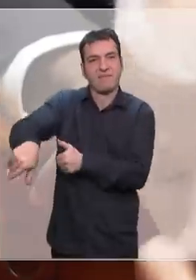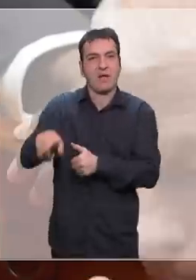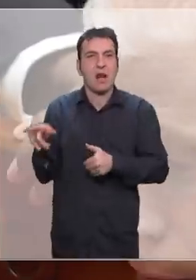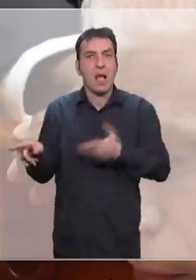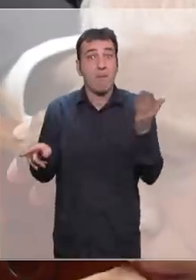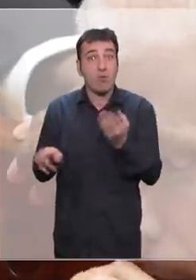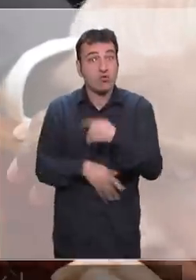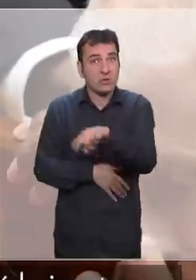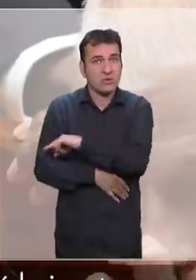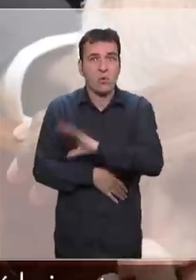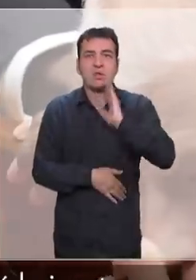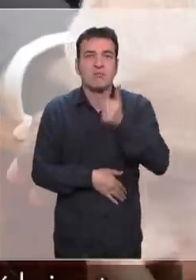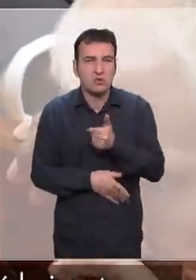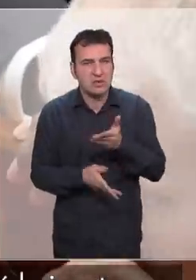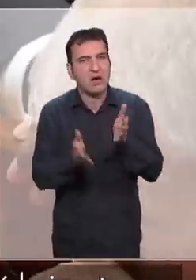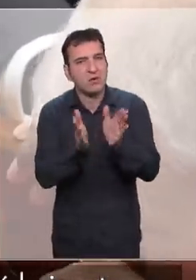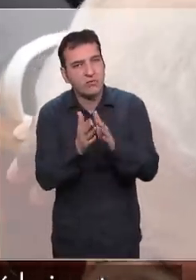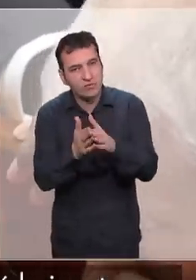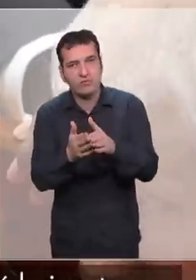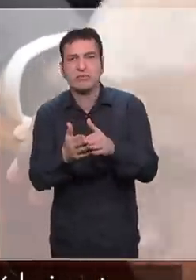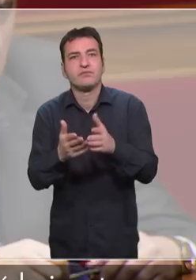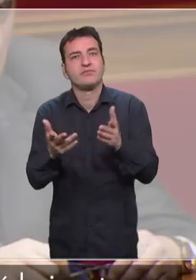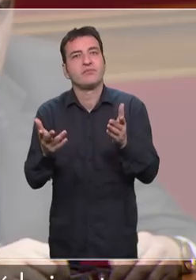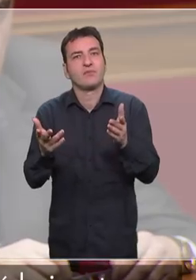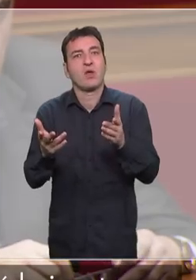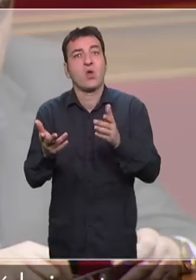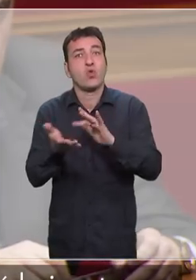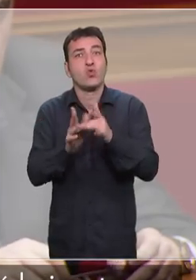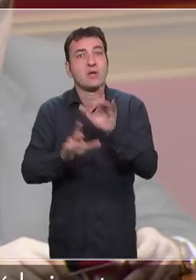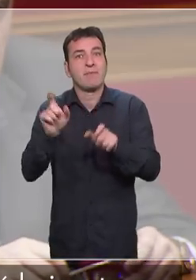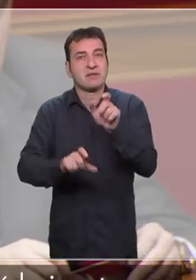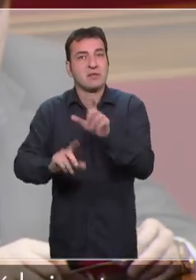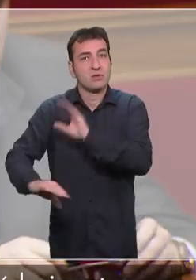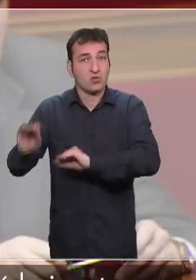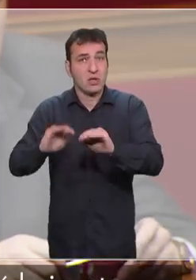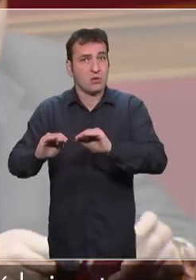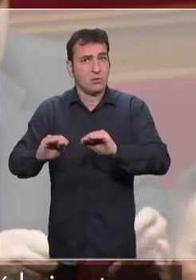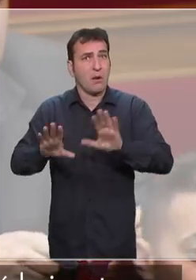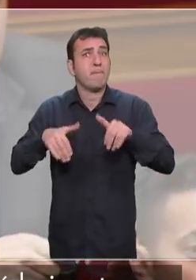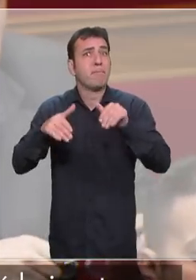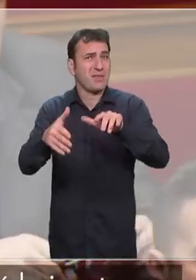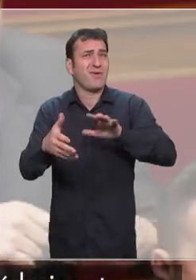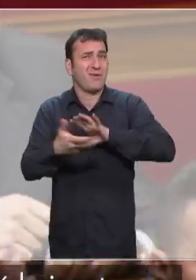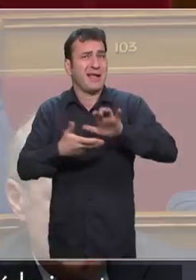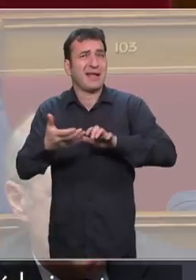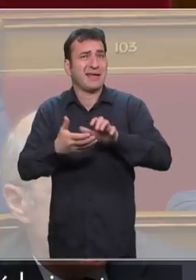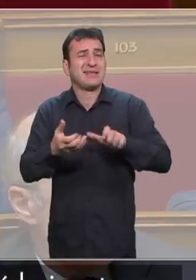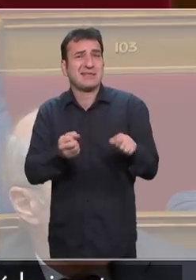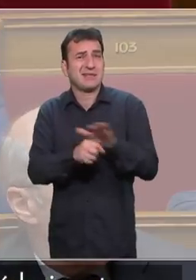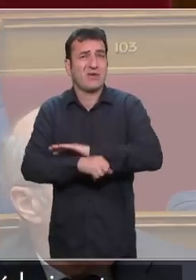pourquoi nous vous demandons de réintégrer sans délai tous les soignants que nous avons applaudis durant des mois à 20